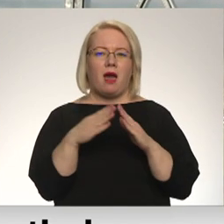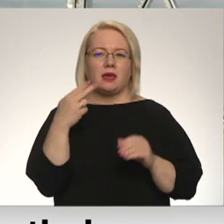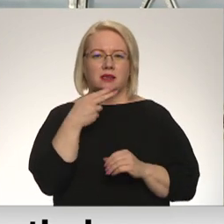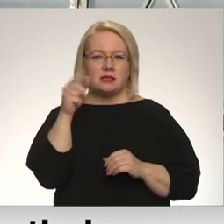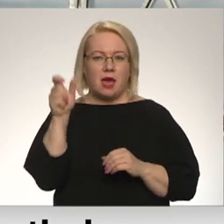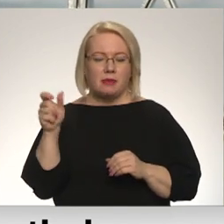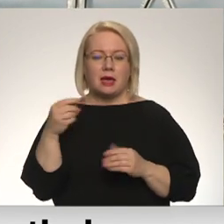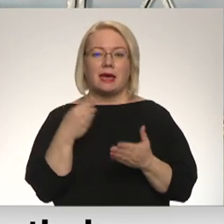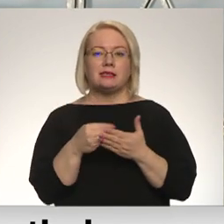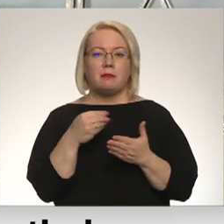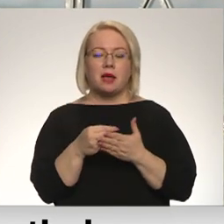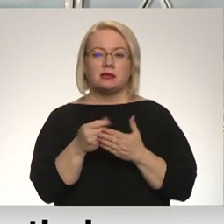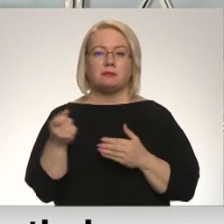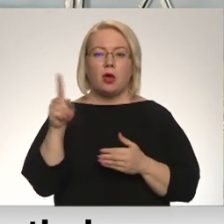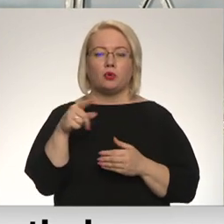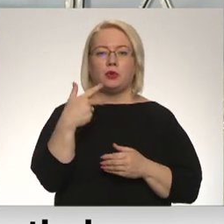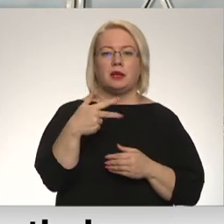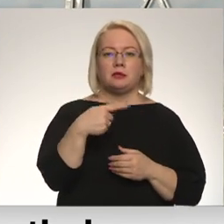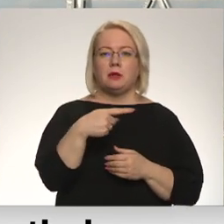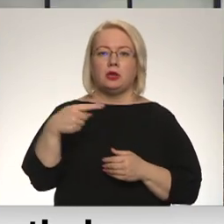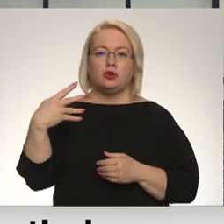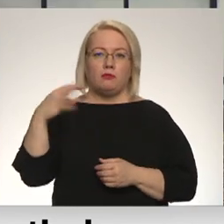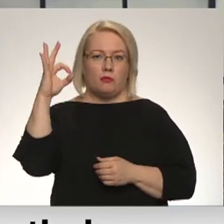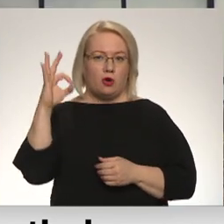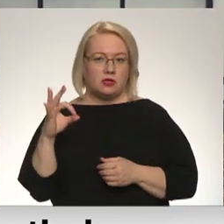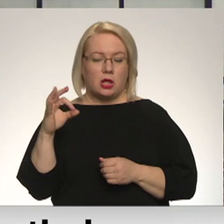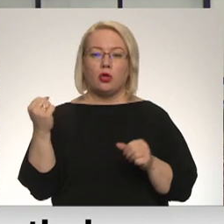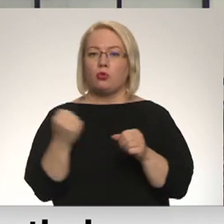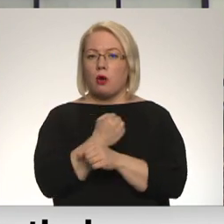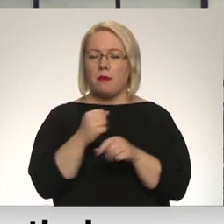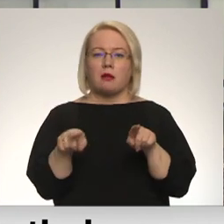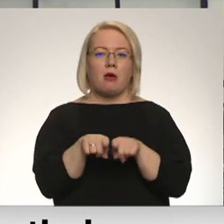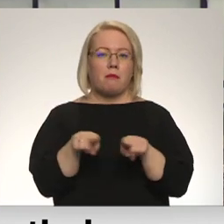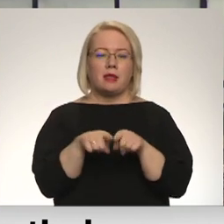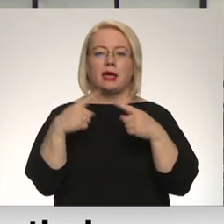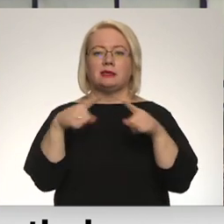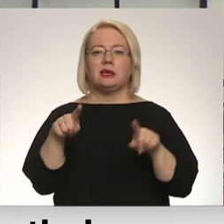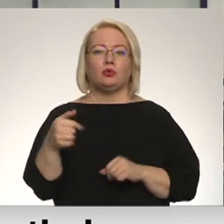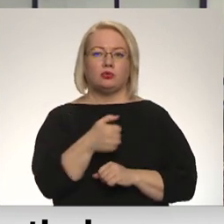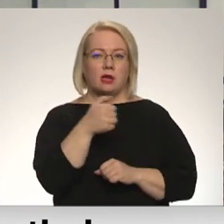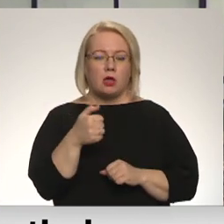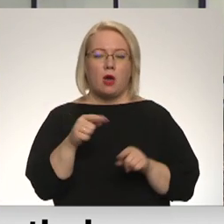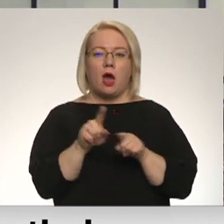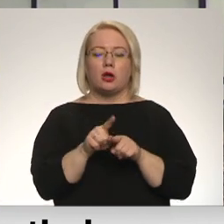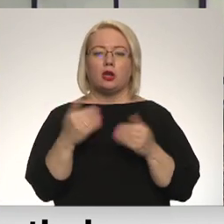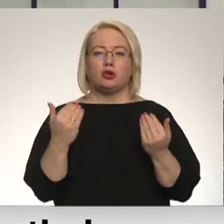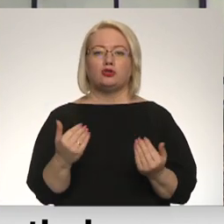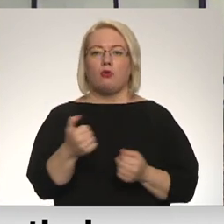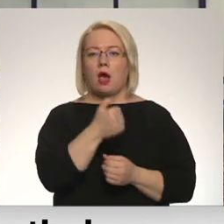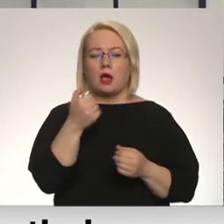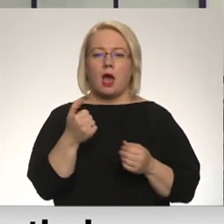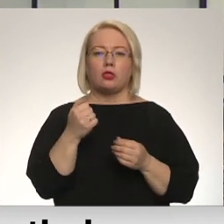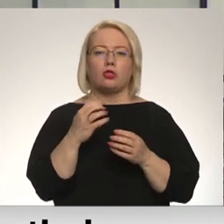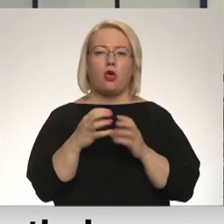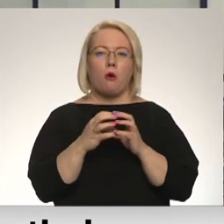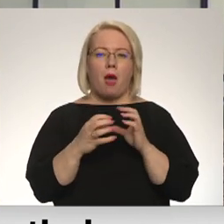esot pieaugušas no 30 līdz 40%. Tomēr tāpat kā citus gadus, arī šogad tomāti augšot visās